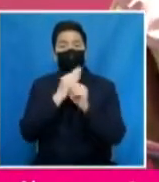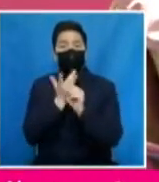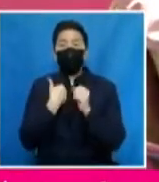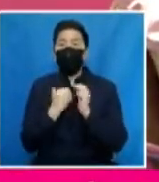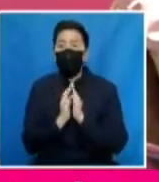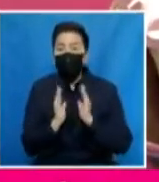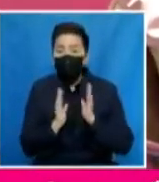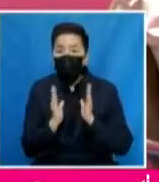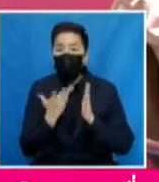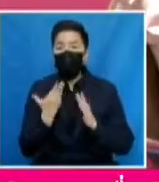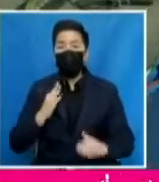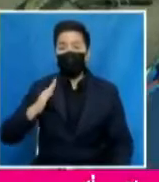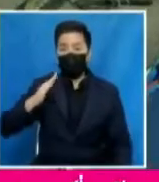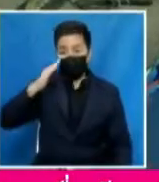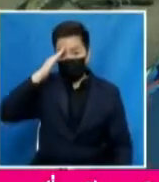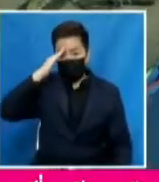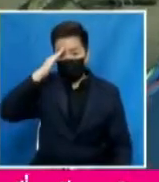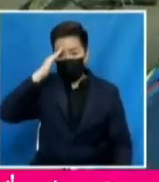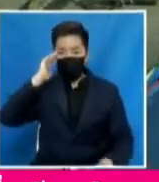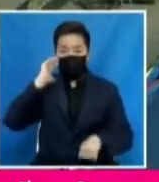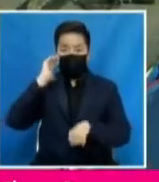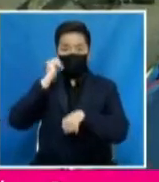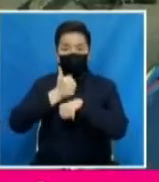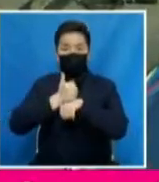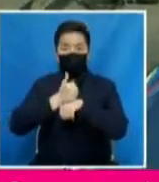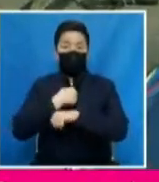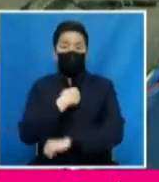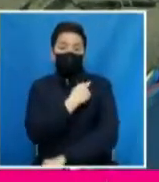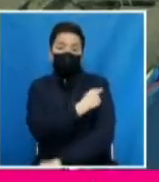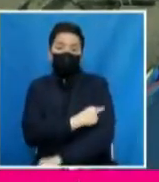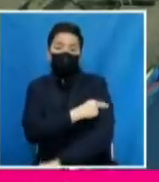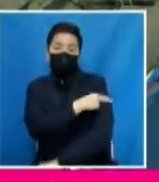ณพลตรีวุฒิชัยอิสระร